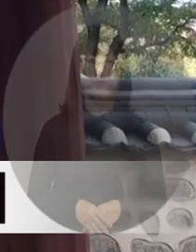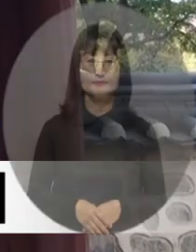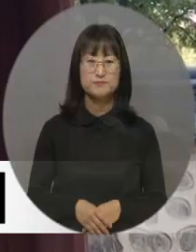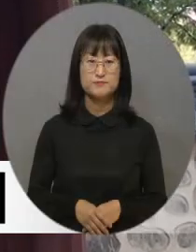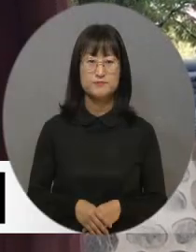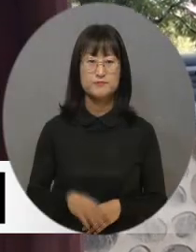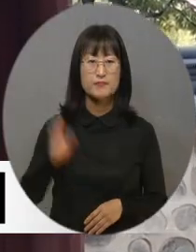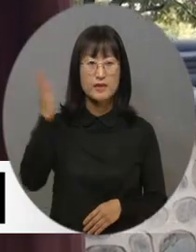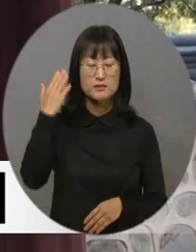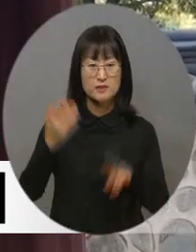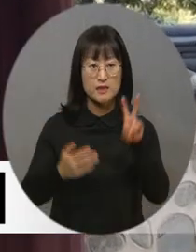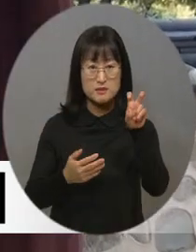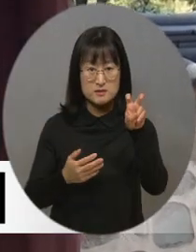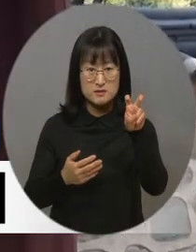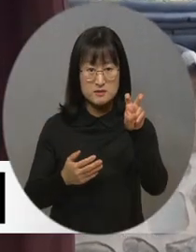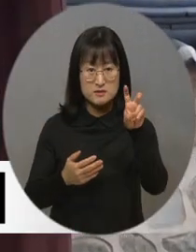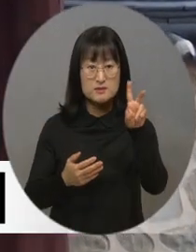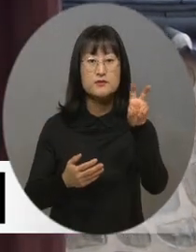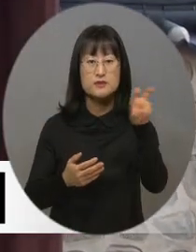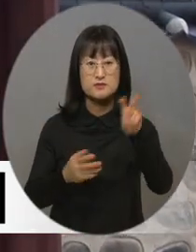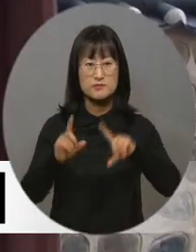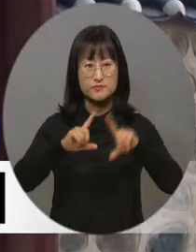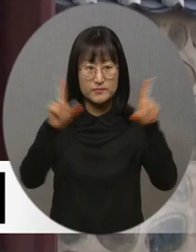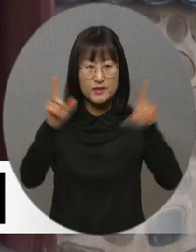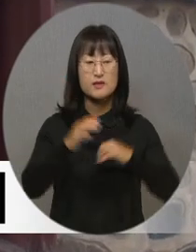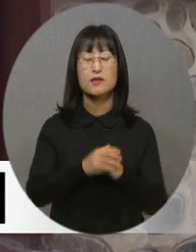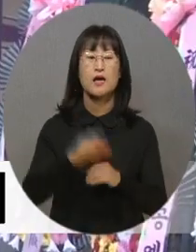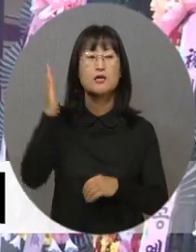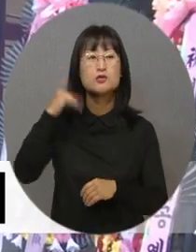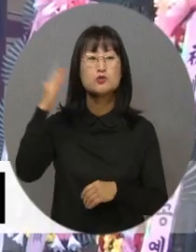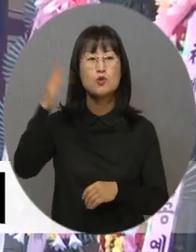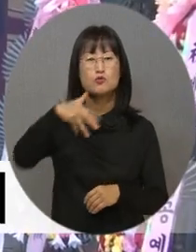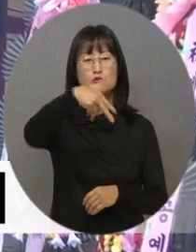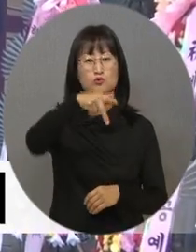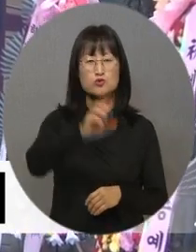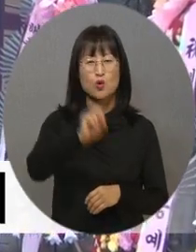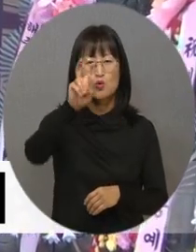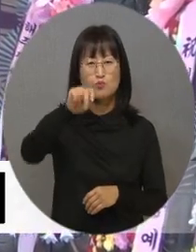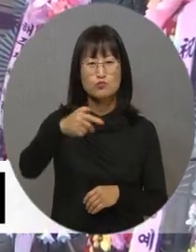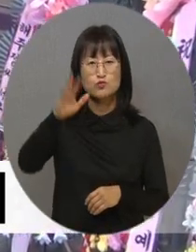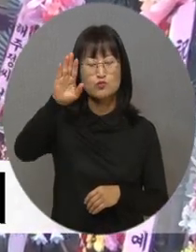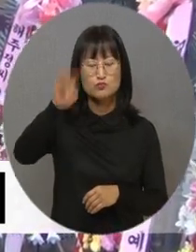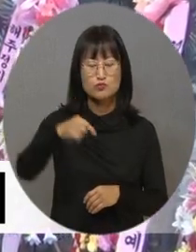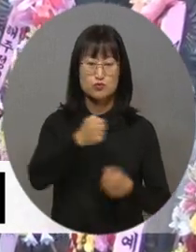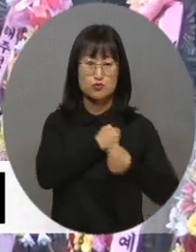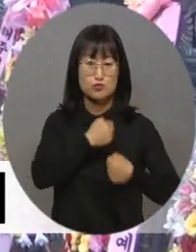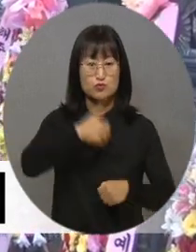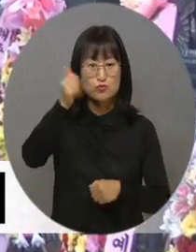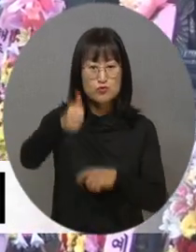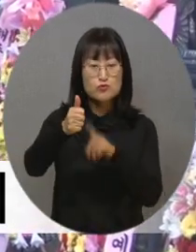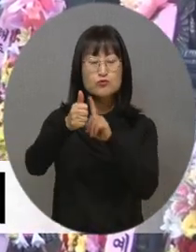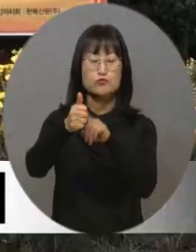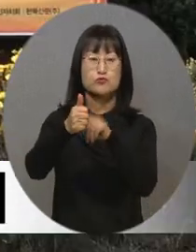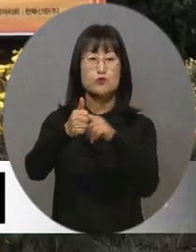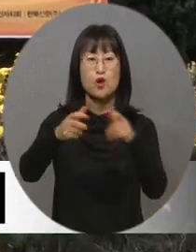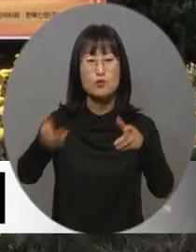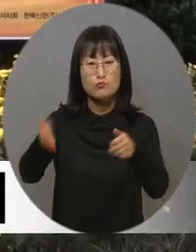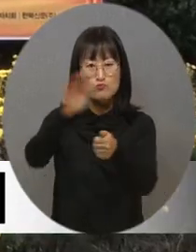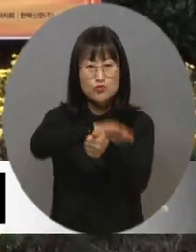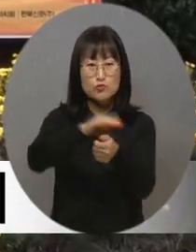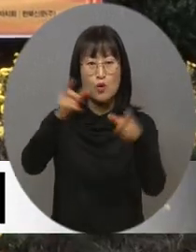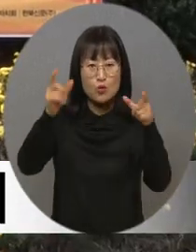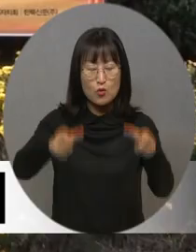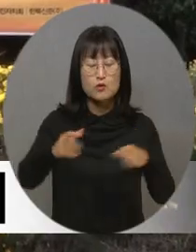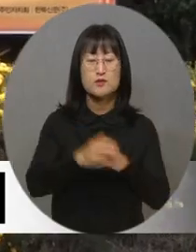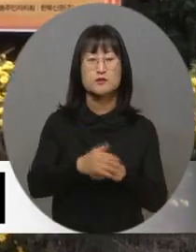지난 20일 의정부 정문부 장군 무역에서는 우리 역사 바로 알기 운동의 시작으로 제1회